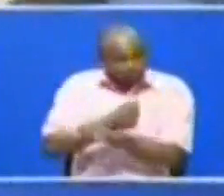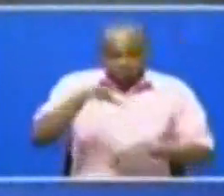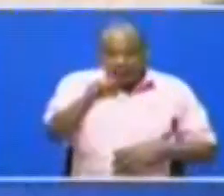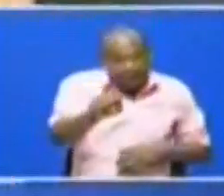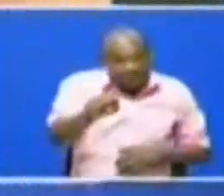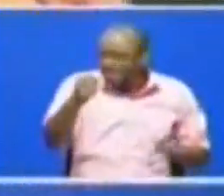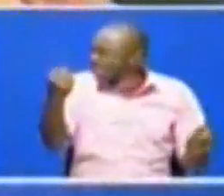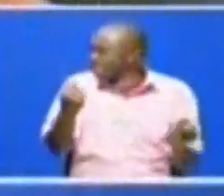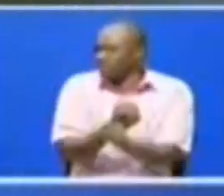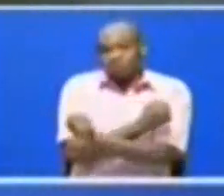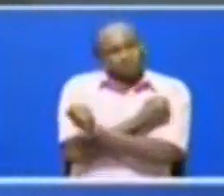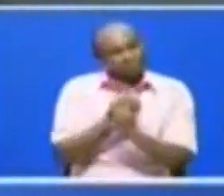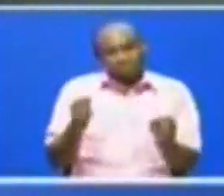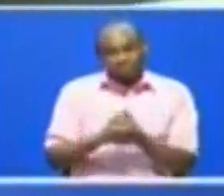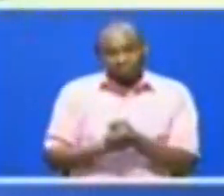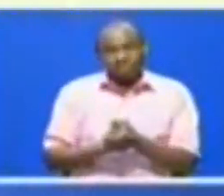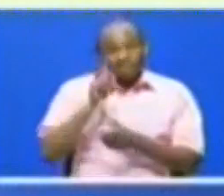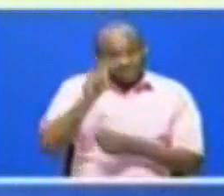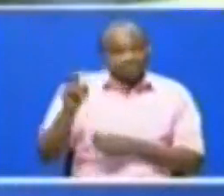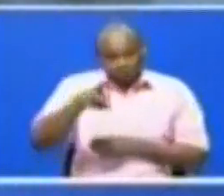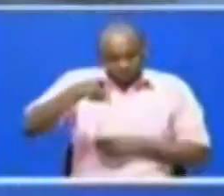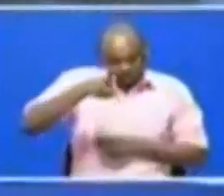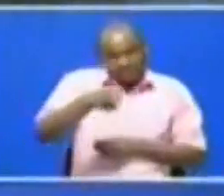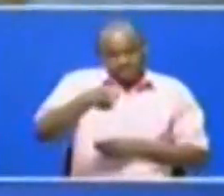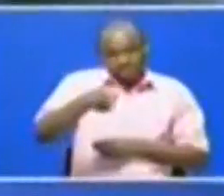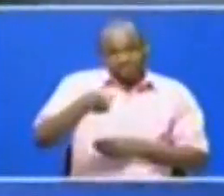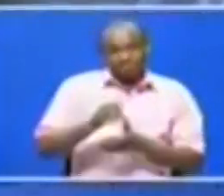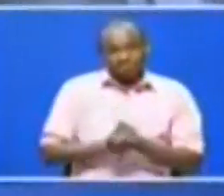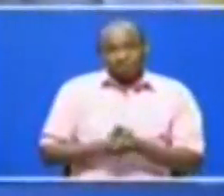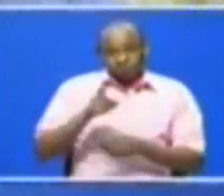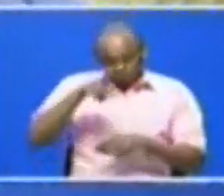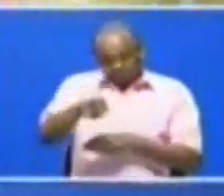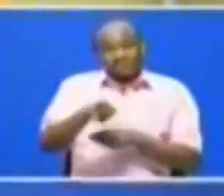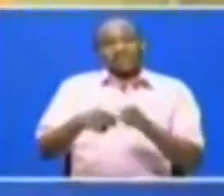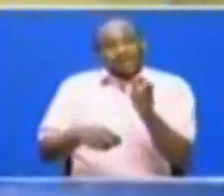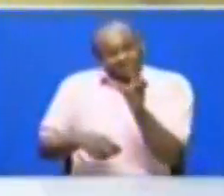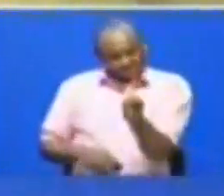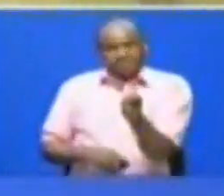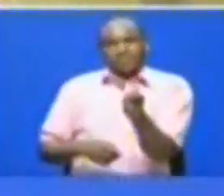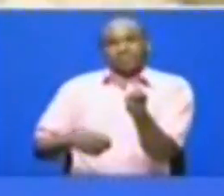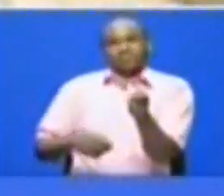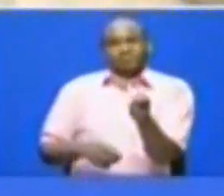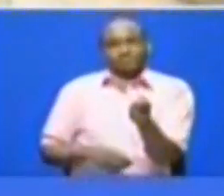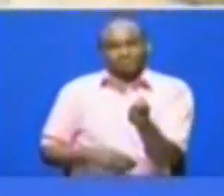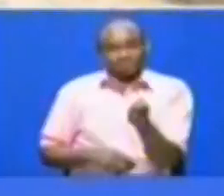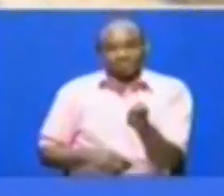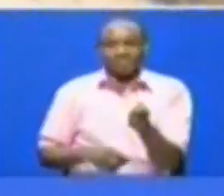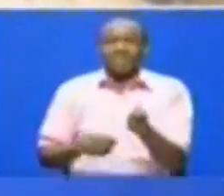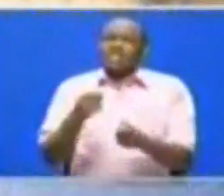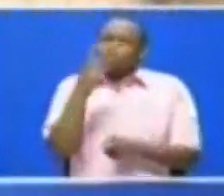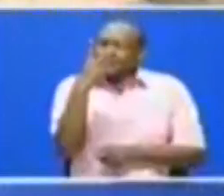huwezi pereka mkono umushike. Lazima tutumie graph stick kushika arabu ushike na mkono. Kwa